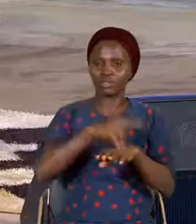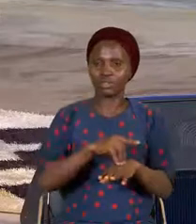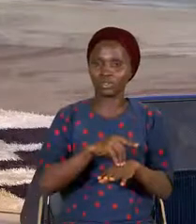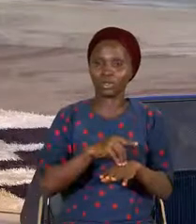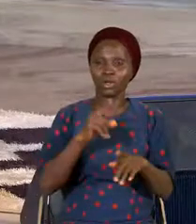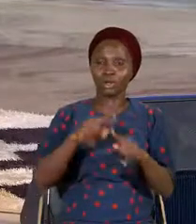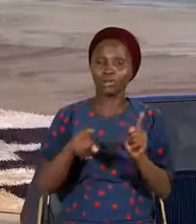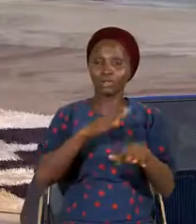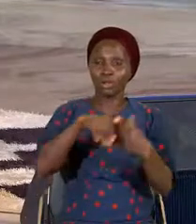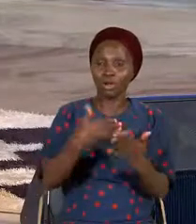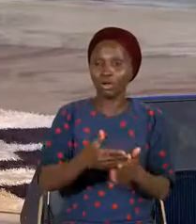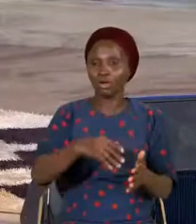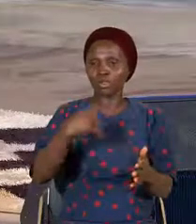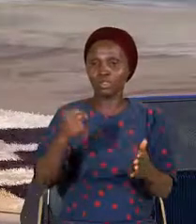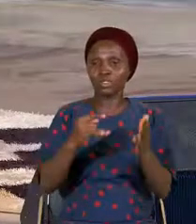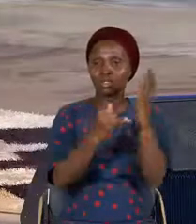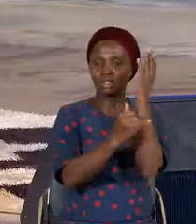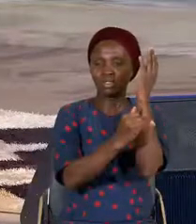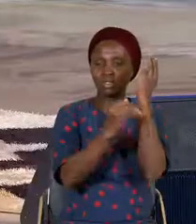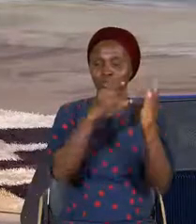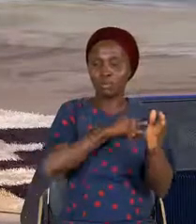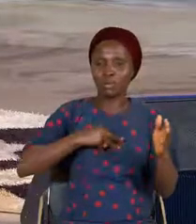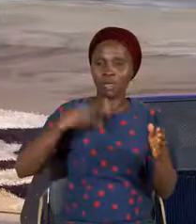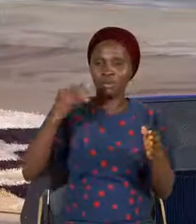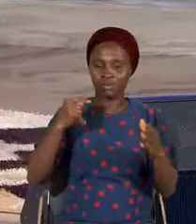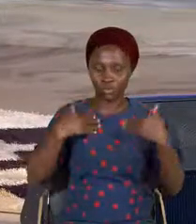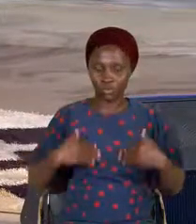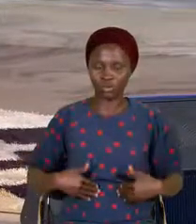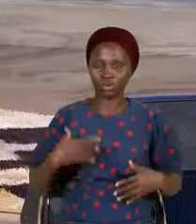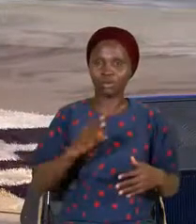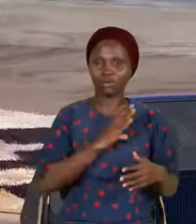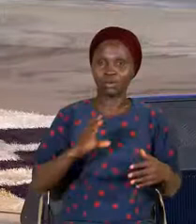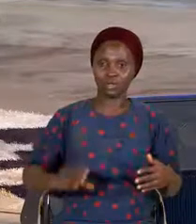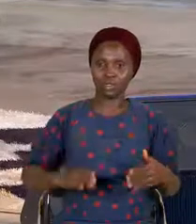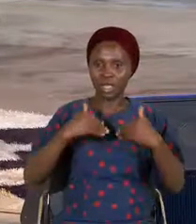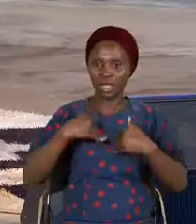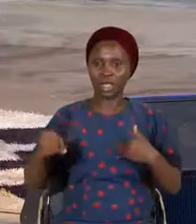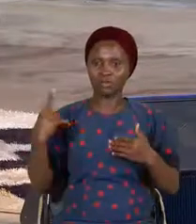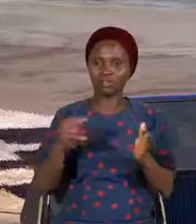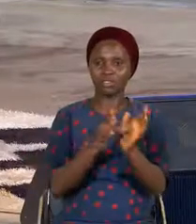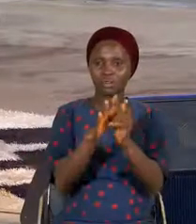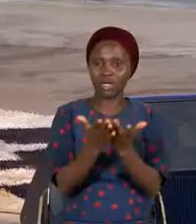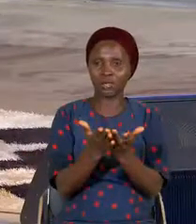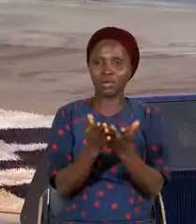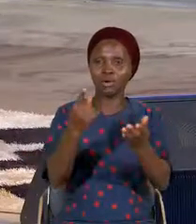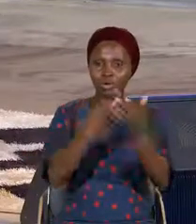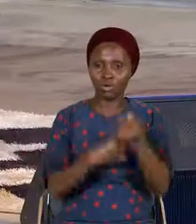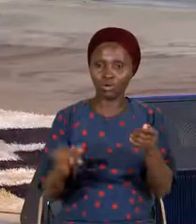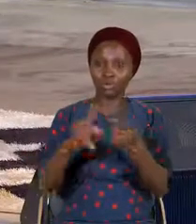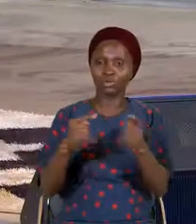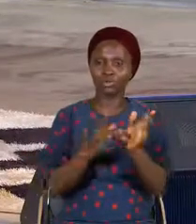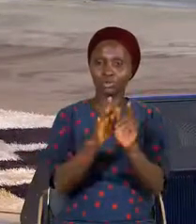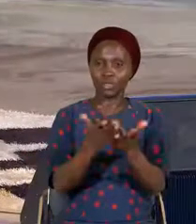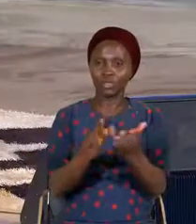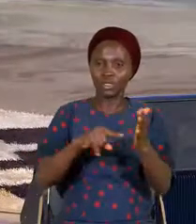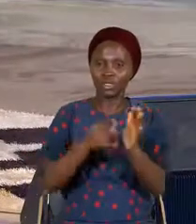sagesse, mais tout le peuple, tous les citoyens, tous les membres du corps de Christ possédant la Bible, s'accrochant à